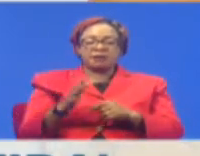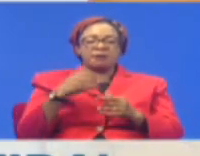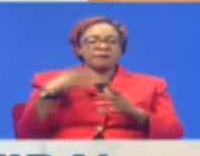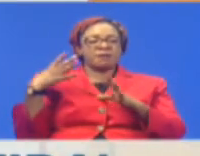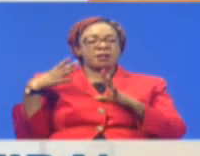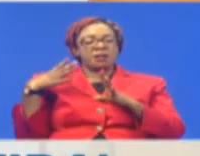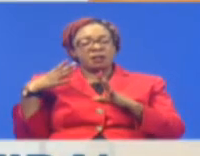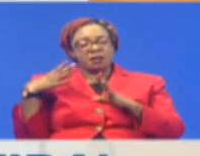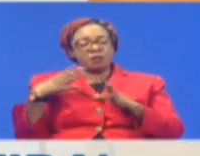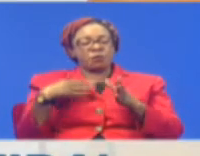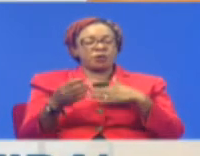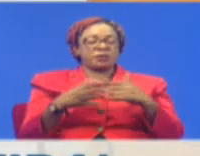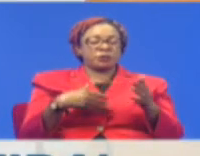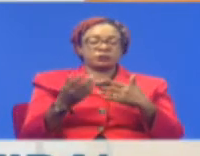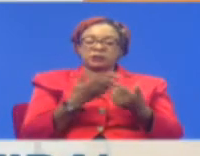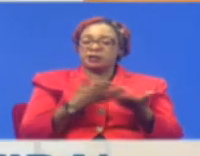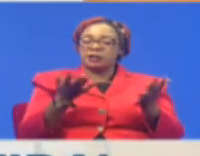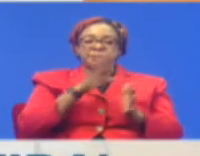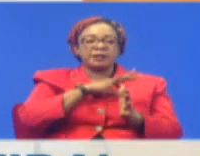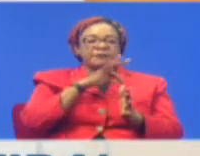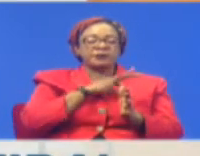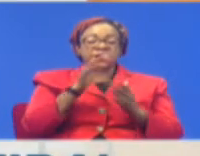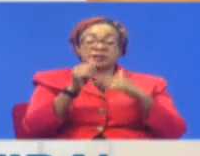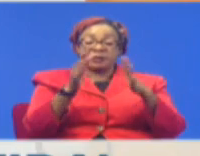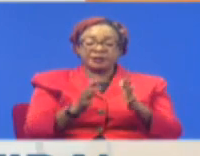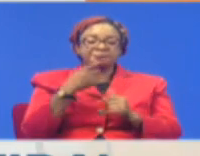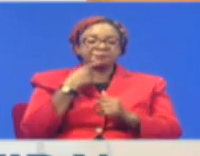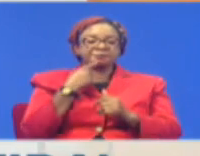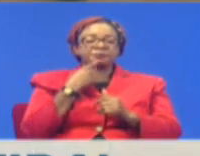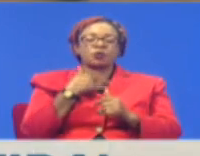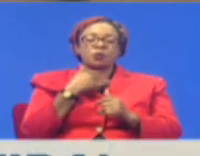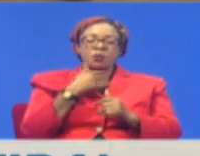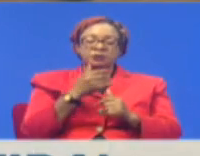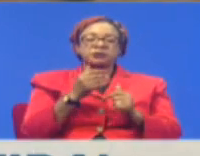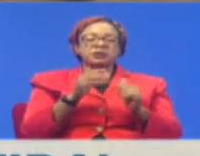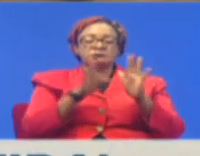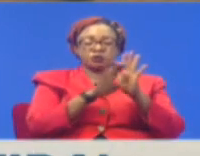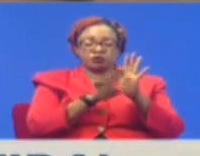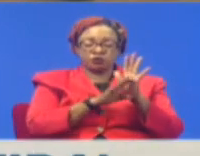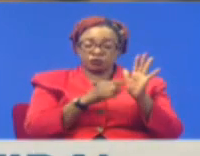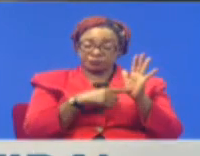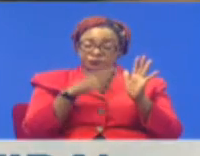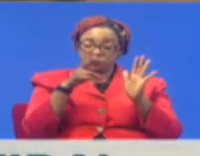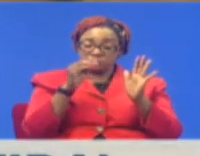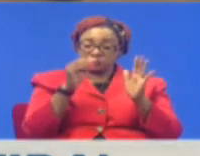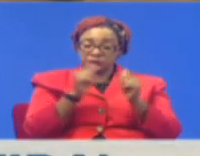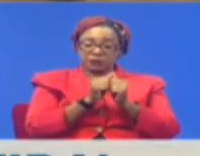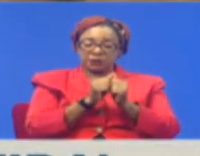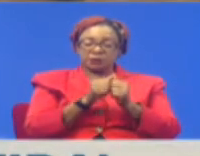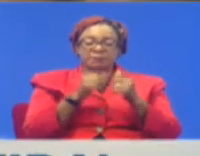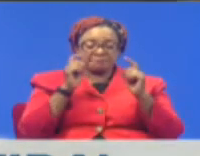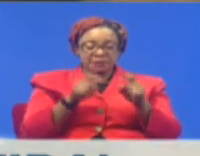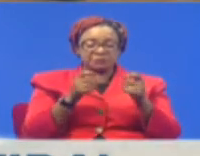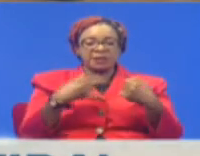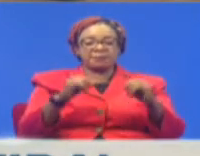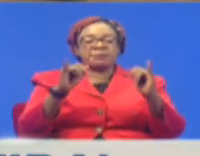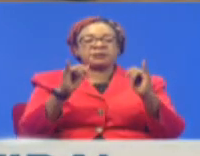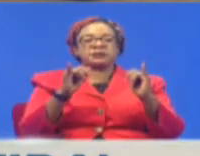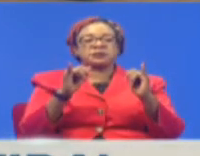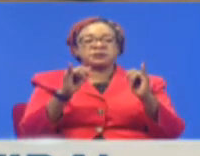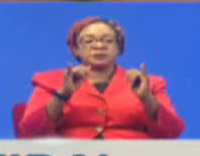faida yoyote. Aidha, kiongozi huyo ameitaka serikali kutekeleza katiba ya mwaka 2010 ili kumfaa mkenya wa kawaida, huku